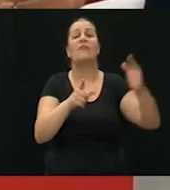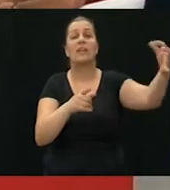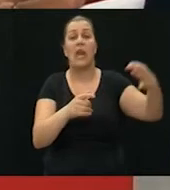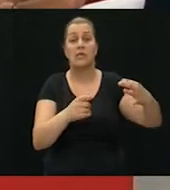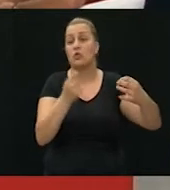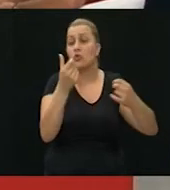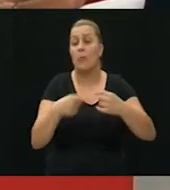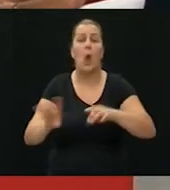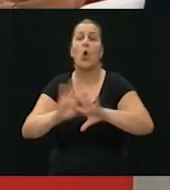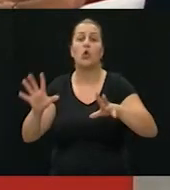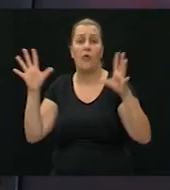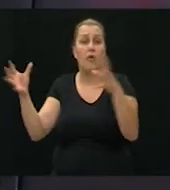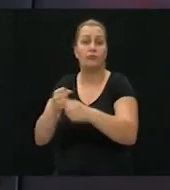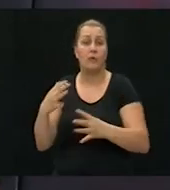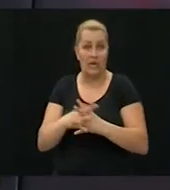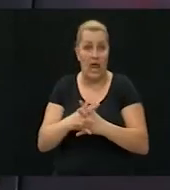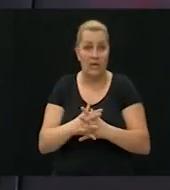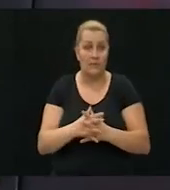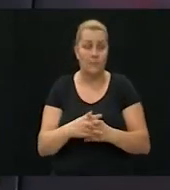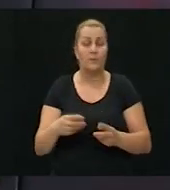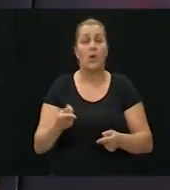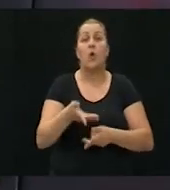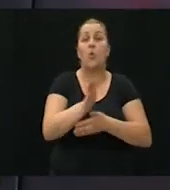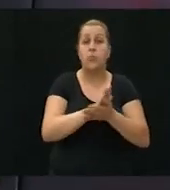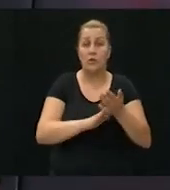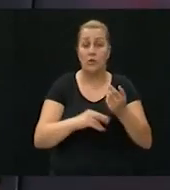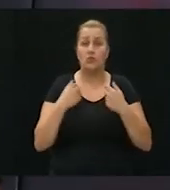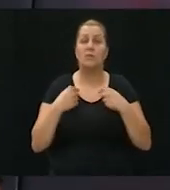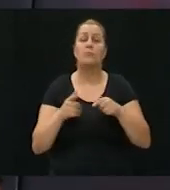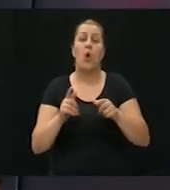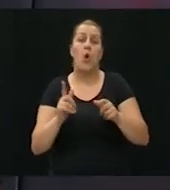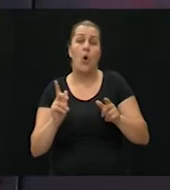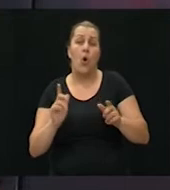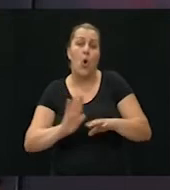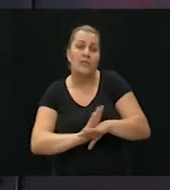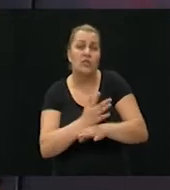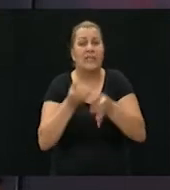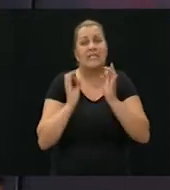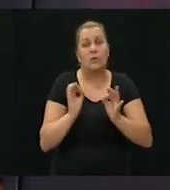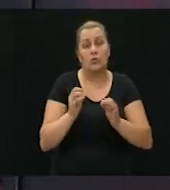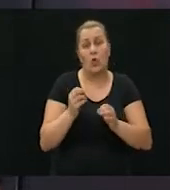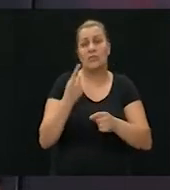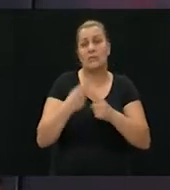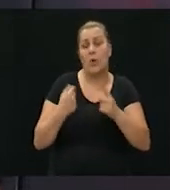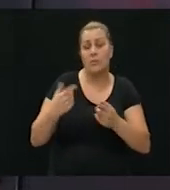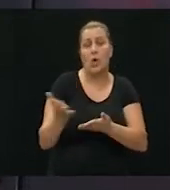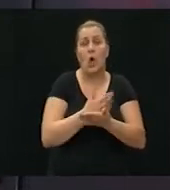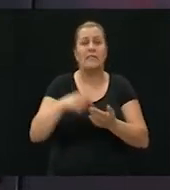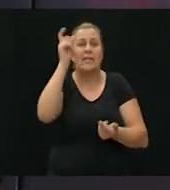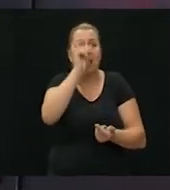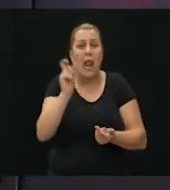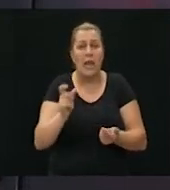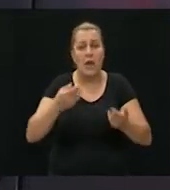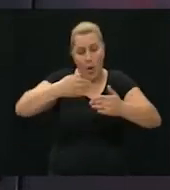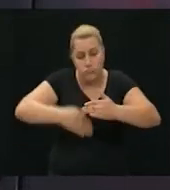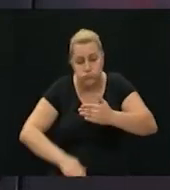smo u prvom trenutku osjećali jednu sigurnost koristeći te talijanske bunkere iz Drugog svjetskog rata koji su bili